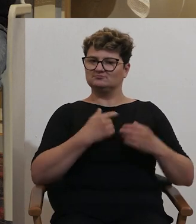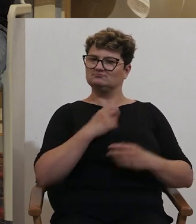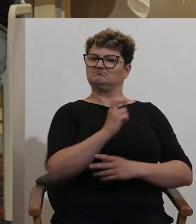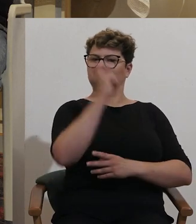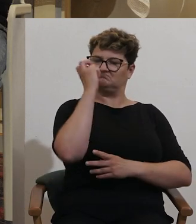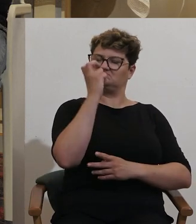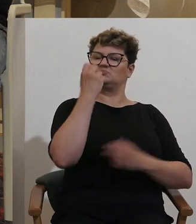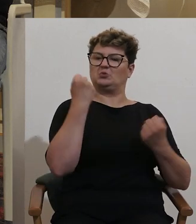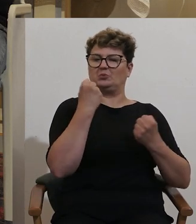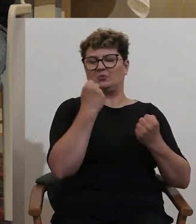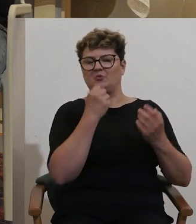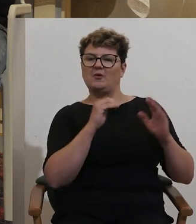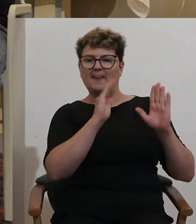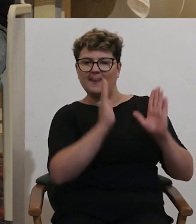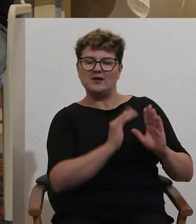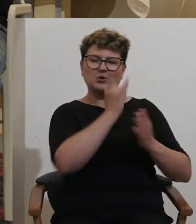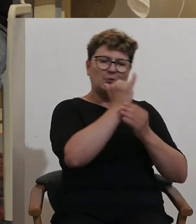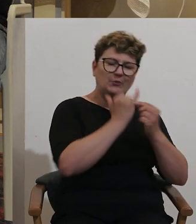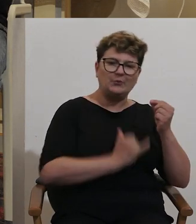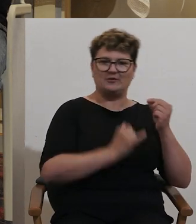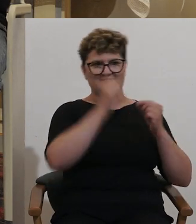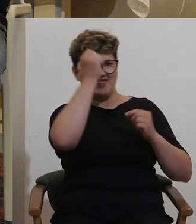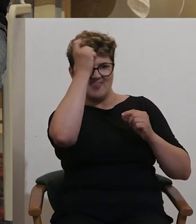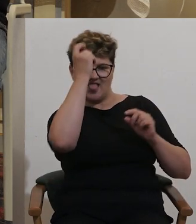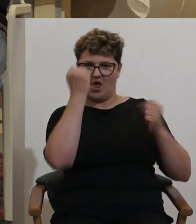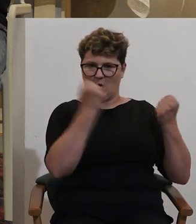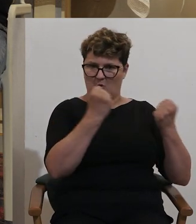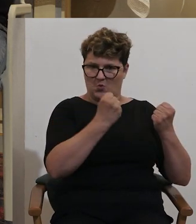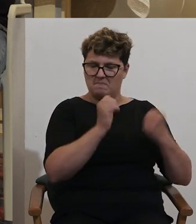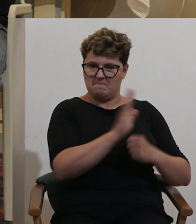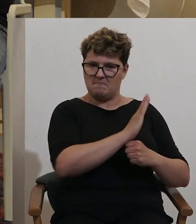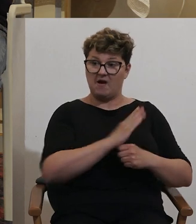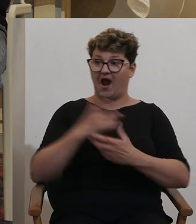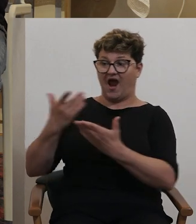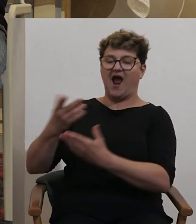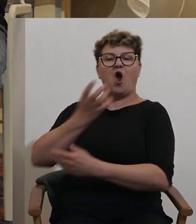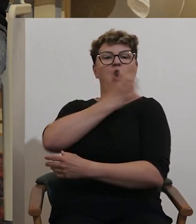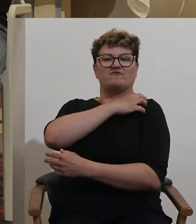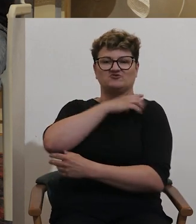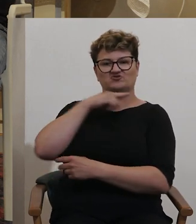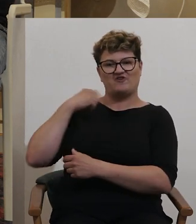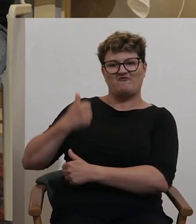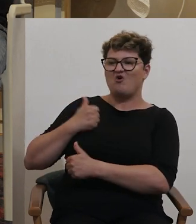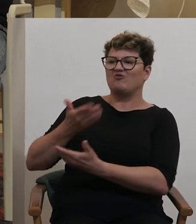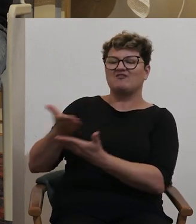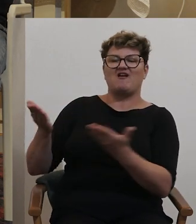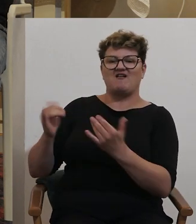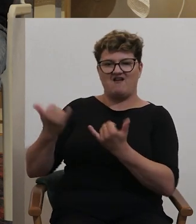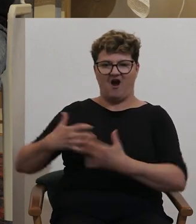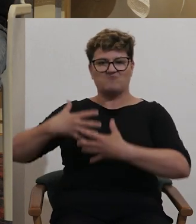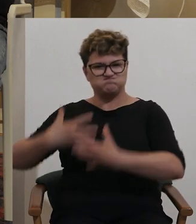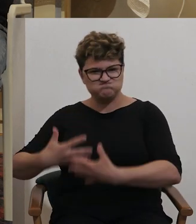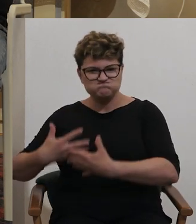wysmukli, wręcz drobni. Intelektualiści, a zobacz na oficerów Armii Czerwonej. Wszyscy